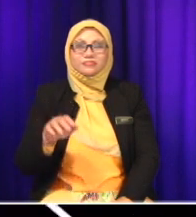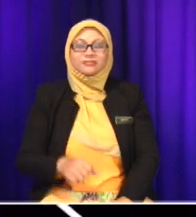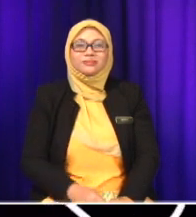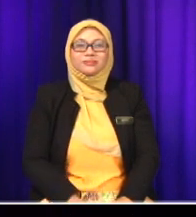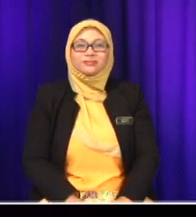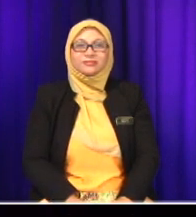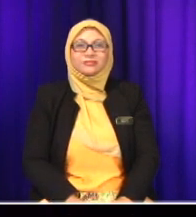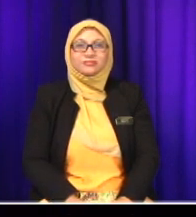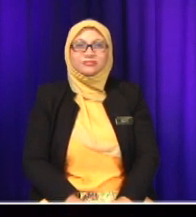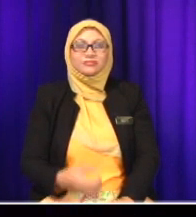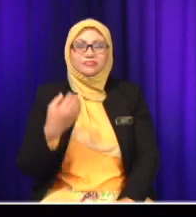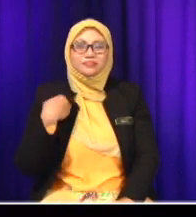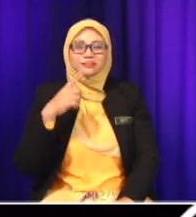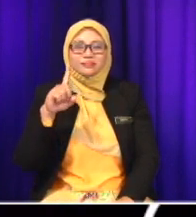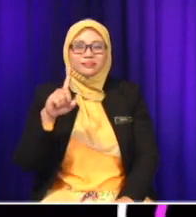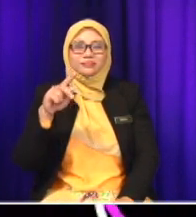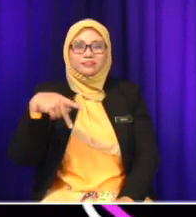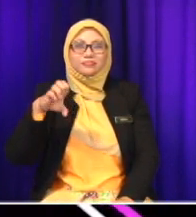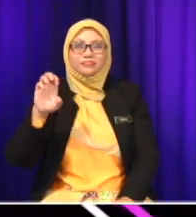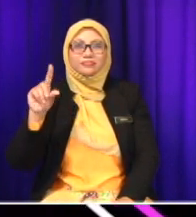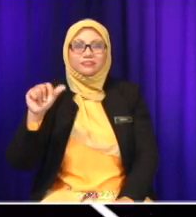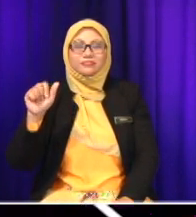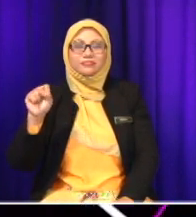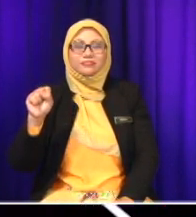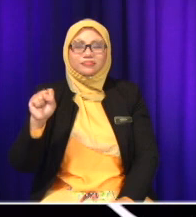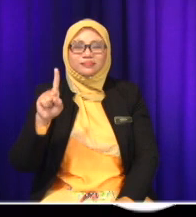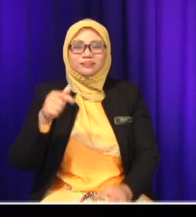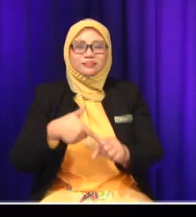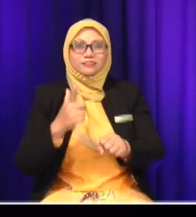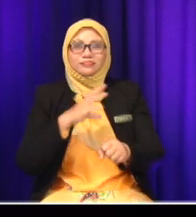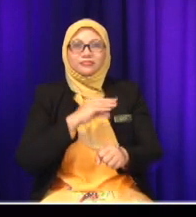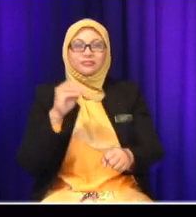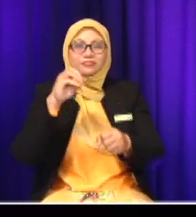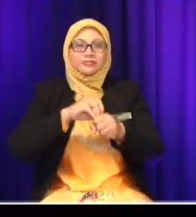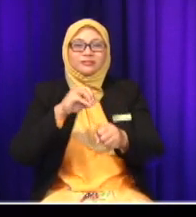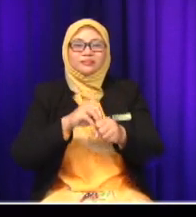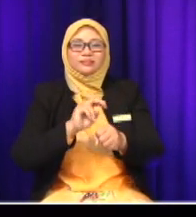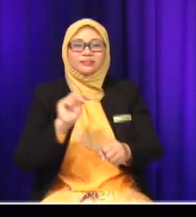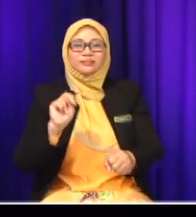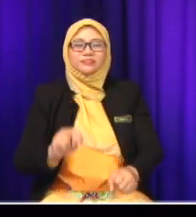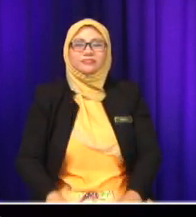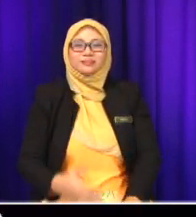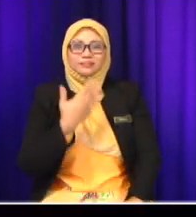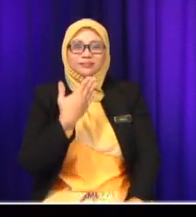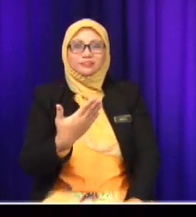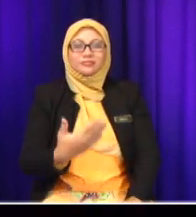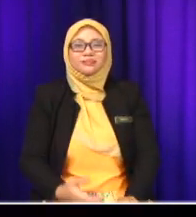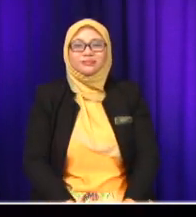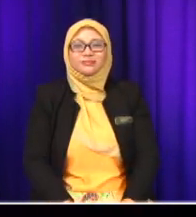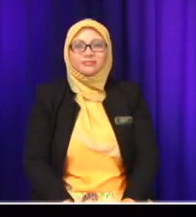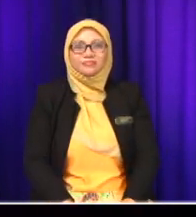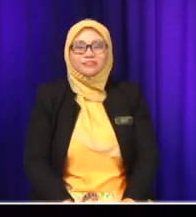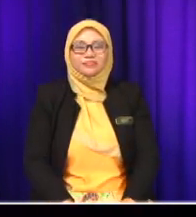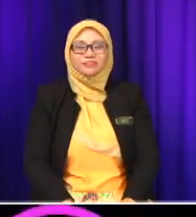pegas satu pegasan dan pegas luaran betul k tahniah terima kas Baik terima kasih OK seterusnya siapa lagi seorang